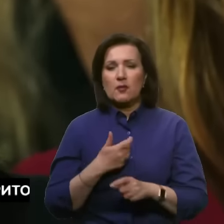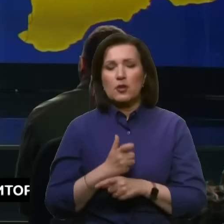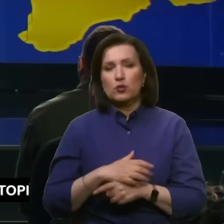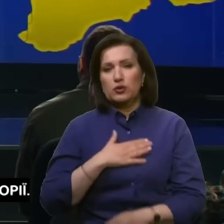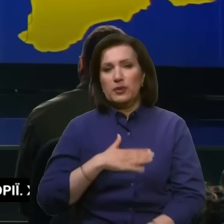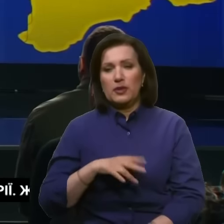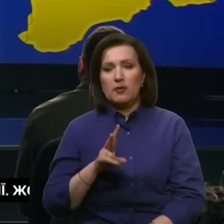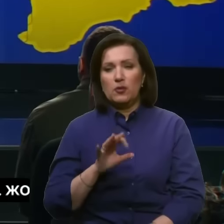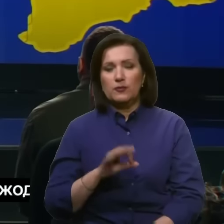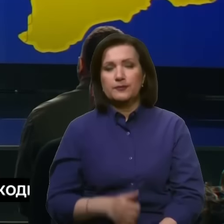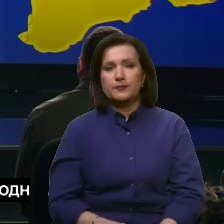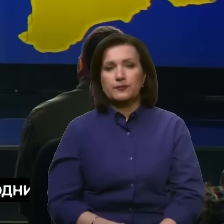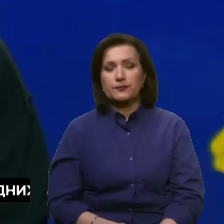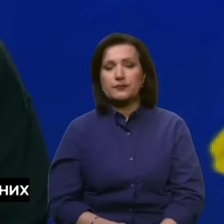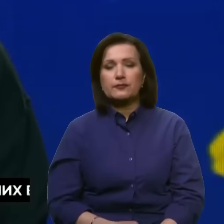дуже приємно,